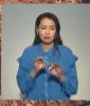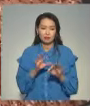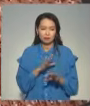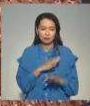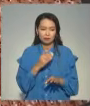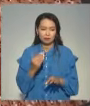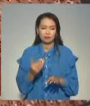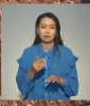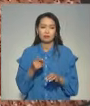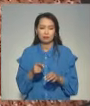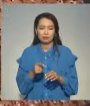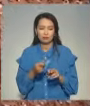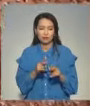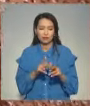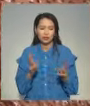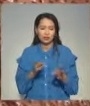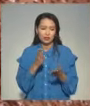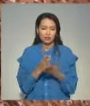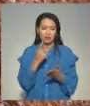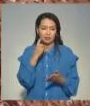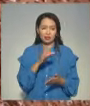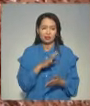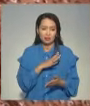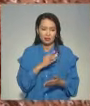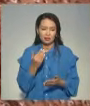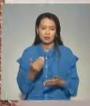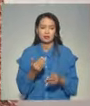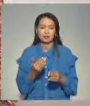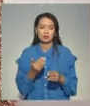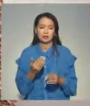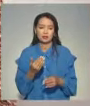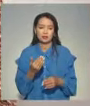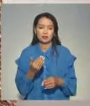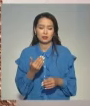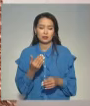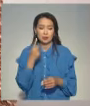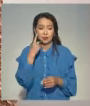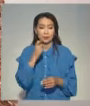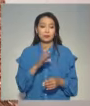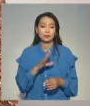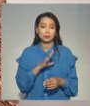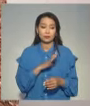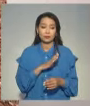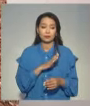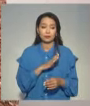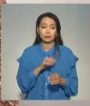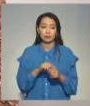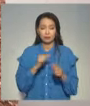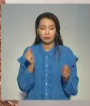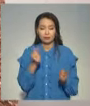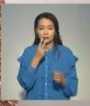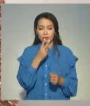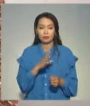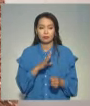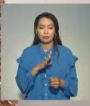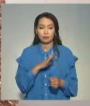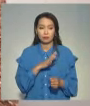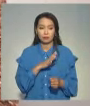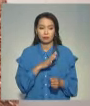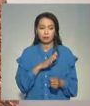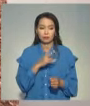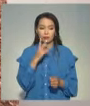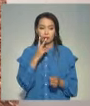Байқамай парафинмен де күйіп тұрған жоқ қой. Түсініп тұрсыздар ма? Каждый раз перевязканы былай алады. Екі үш күн